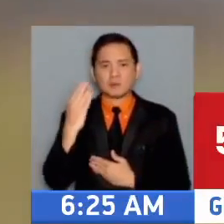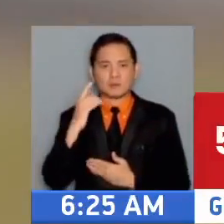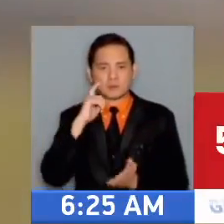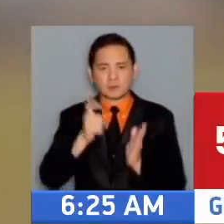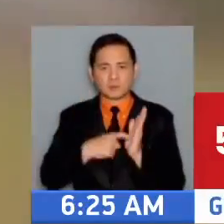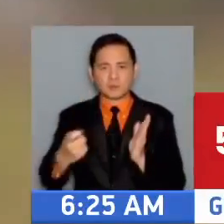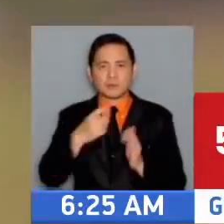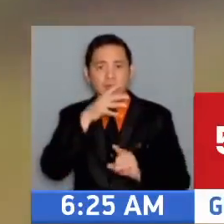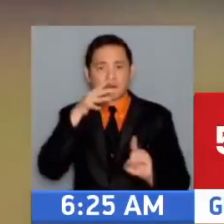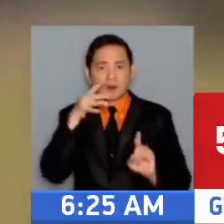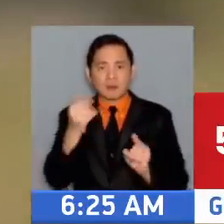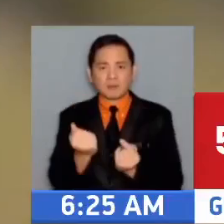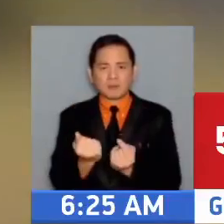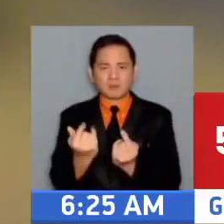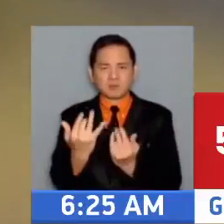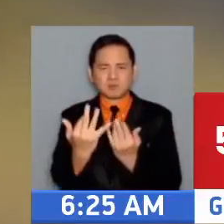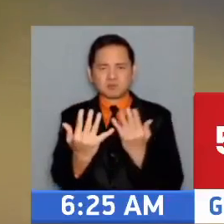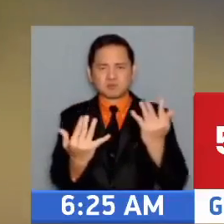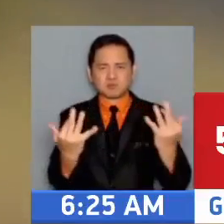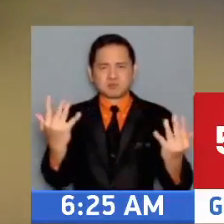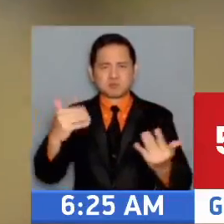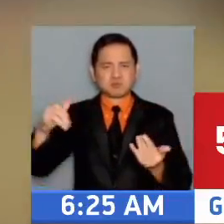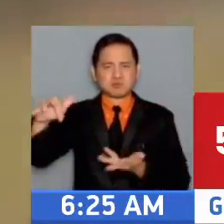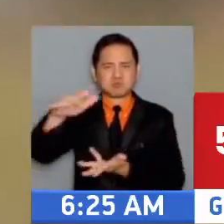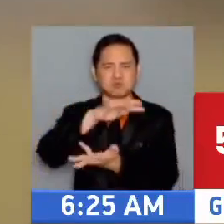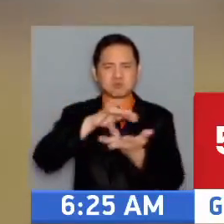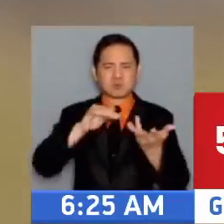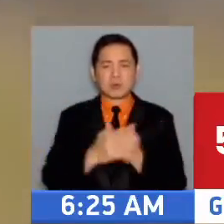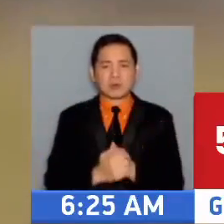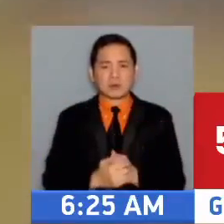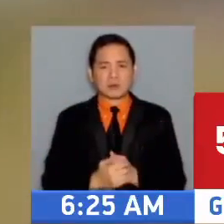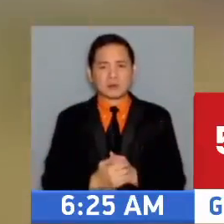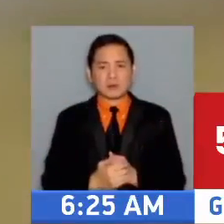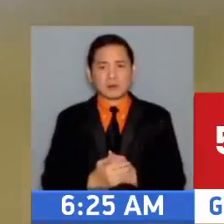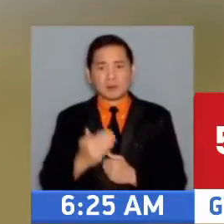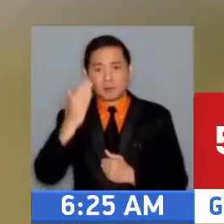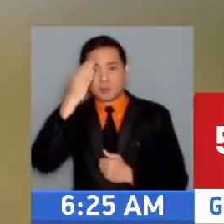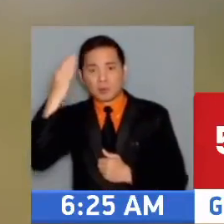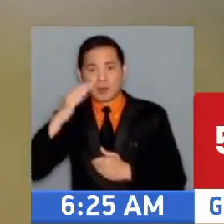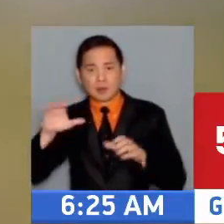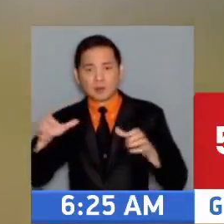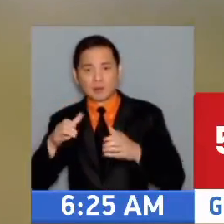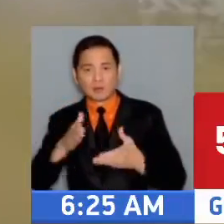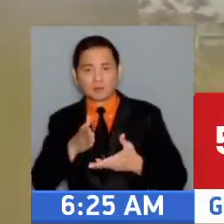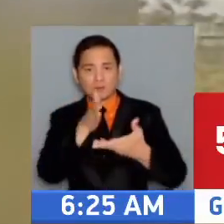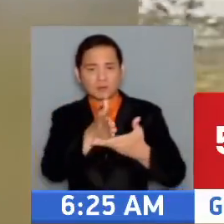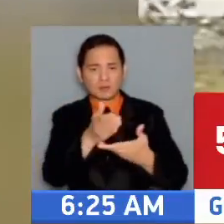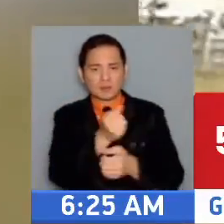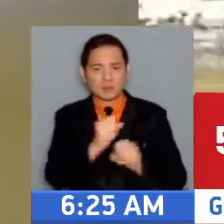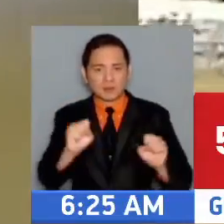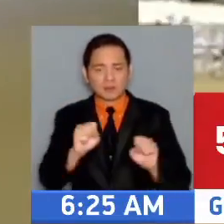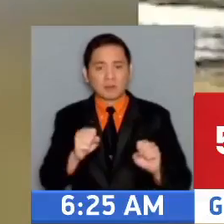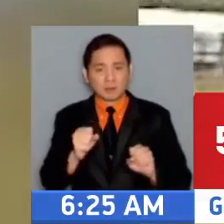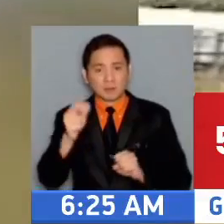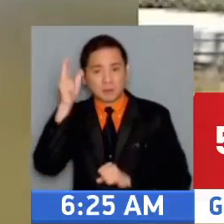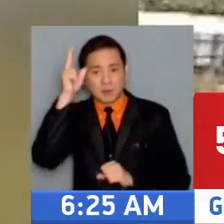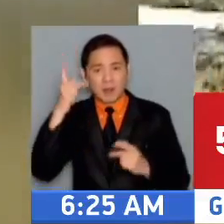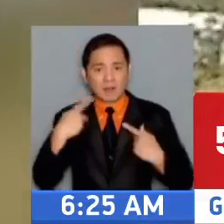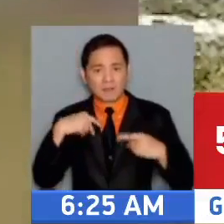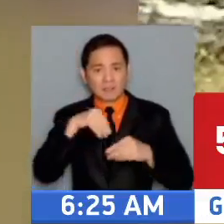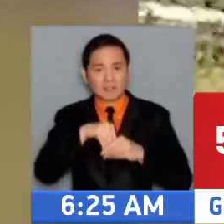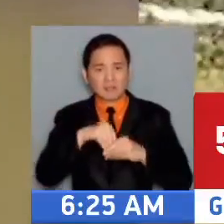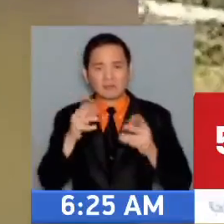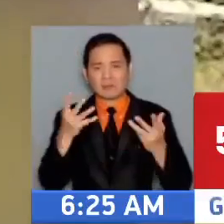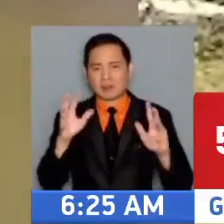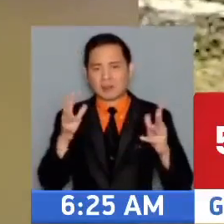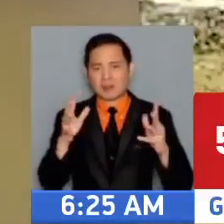chicken. Ayon sa Bulacan Rescue, wala namang mga manok sa loob ng farm nang mangyari ang sunog. Wala rin naapektuhan mga bahay. Naapulan